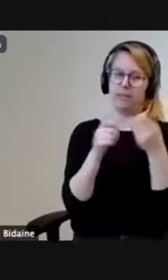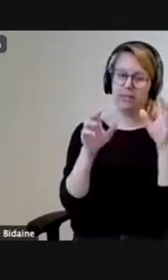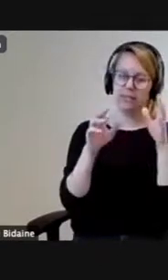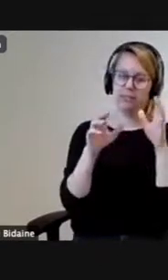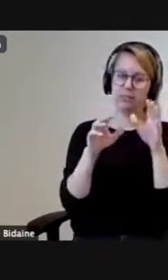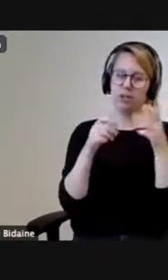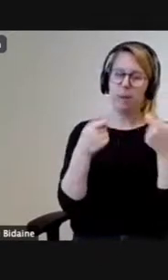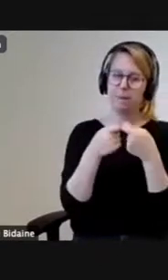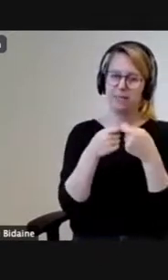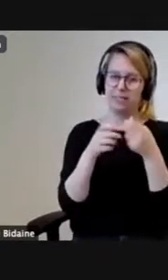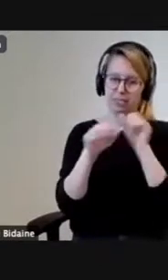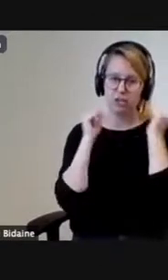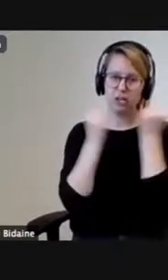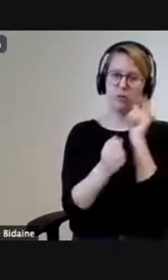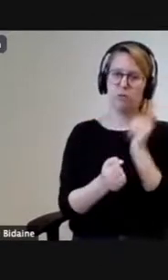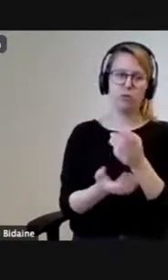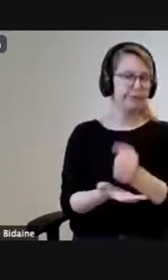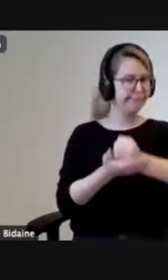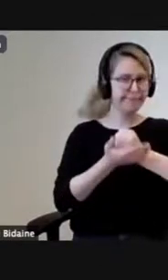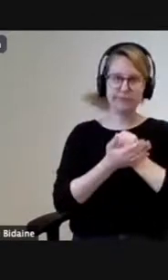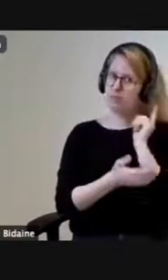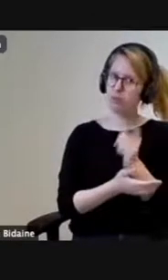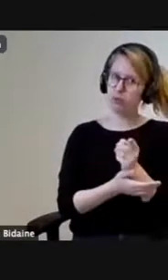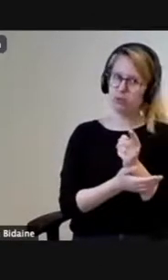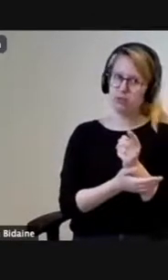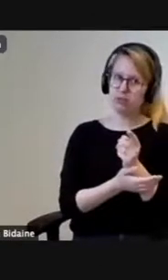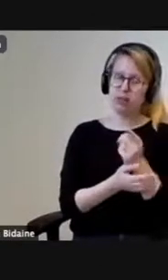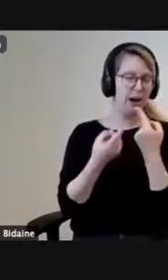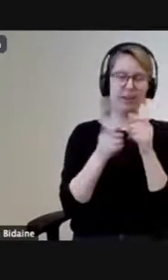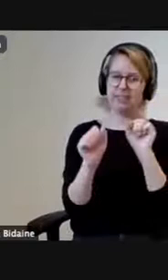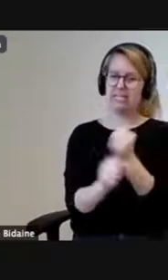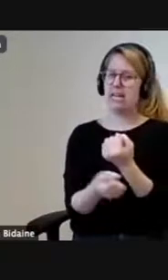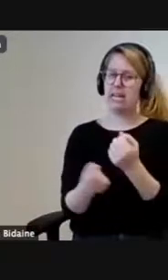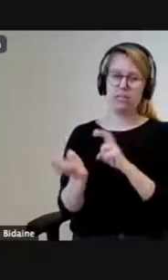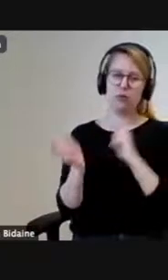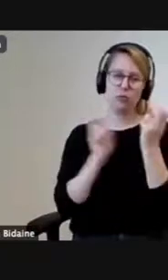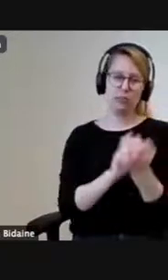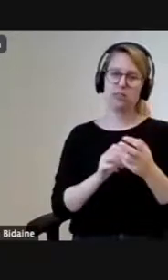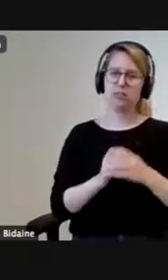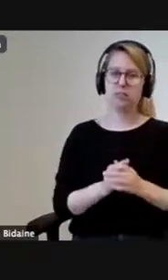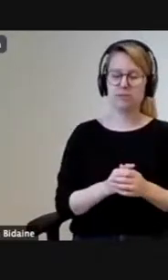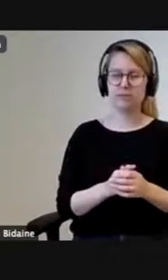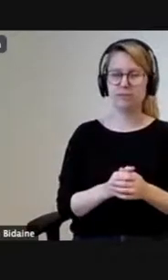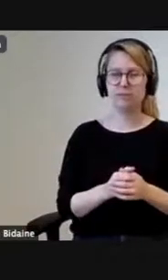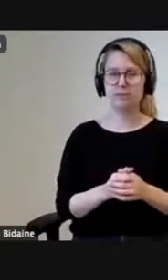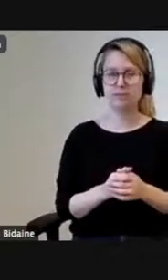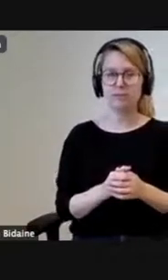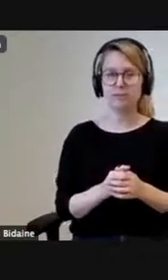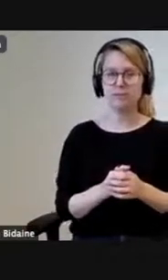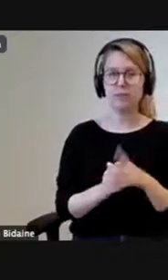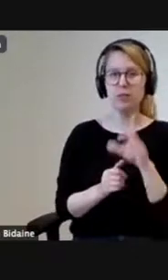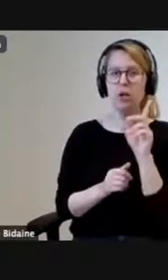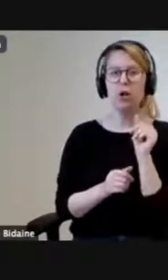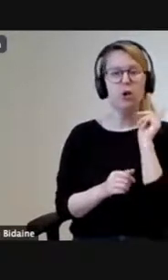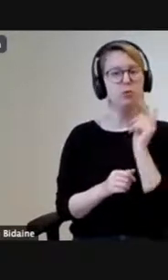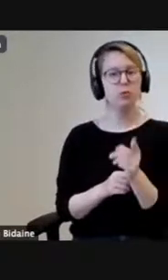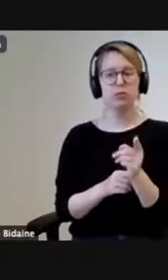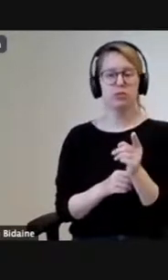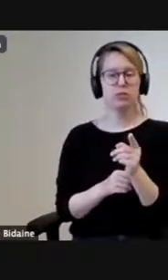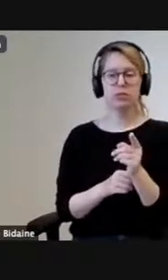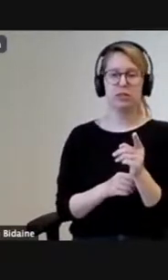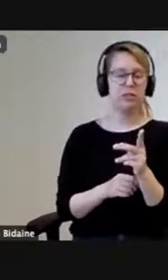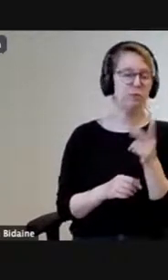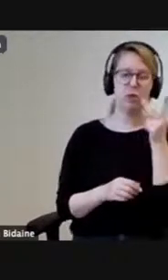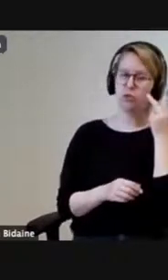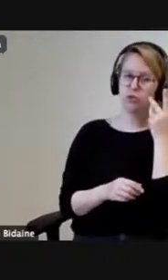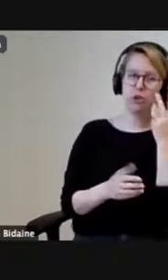représentatives, des personnes en situation de handicap et de l'ensemble des niveaux. Donc il y a une partie, on le verra à la suite, par la suite dans le séminaire, une